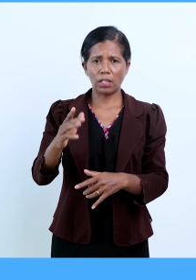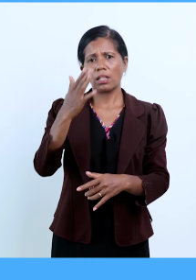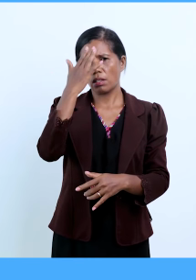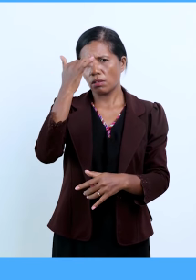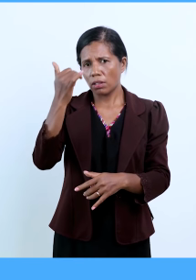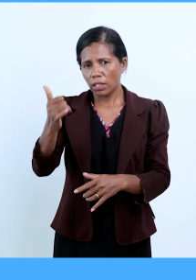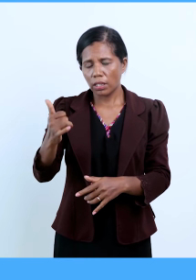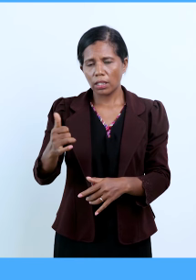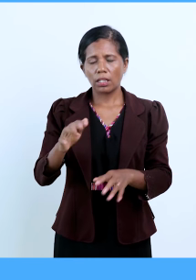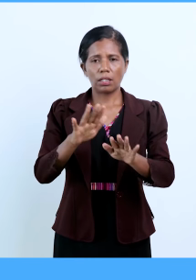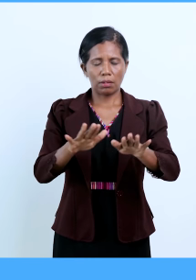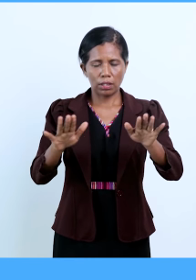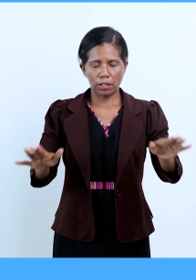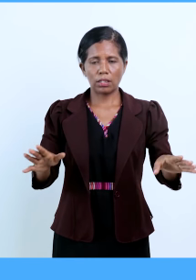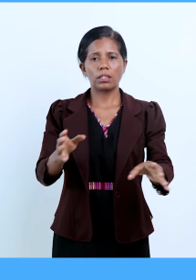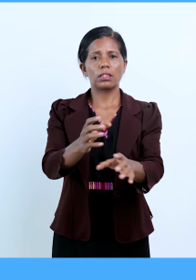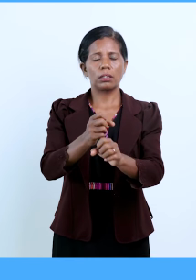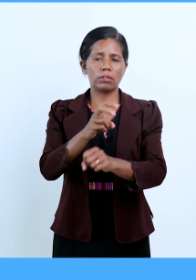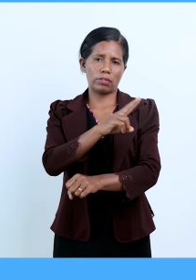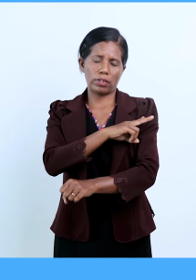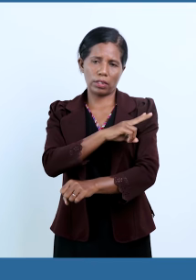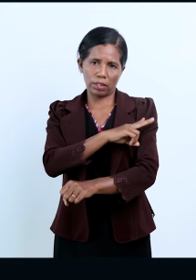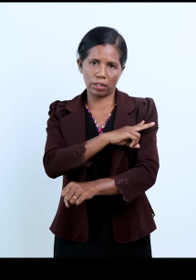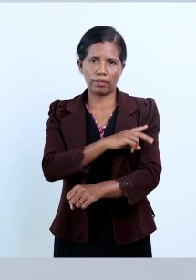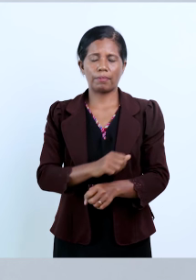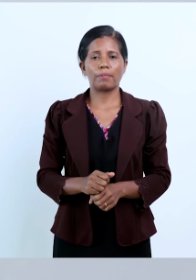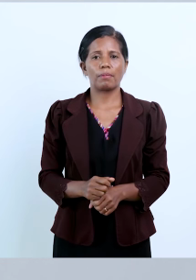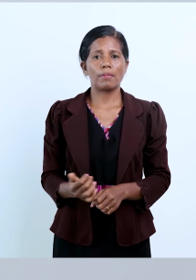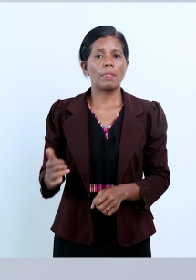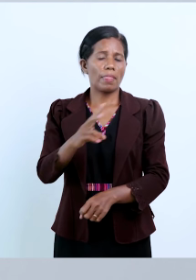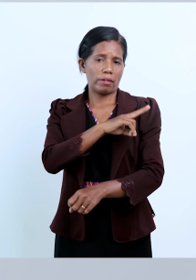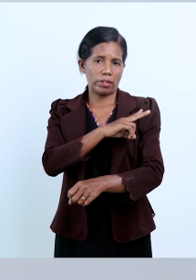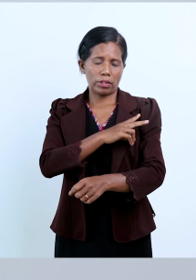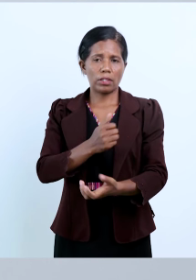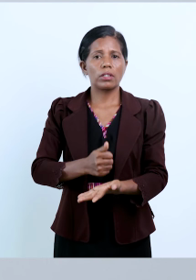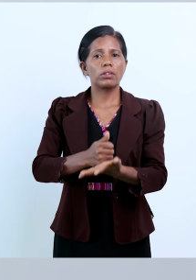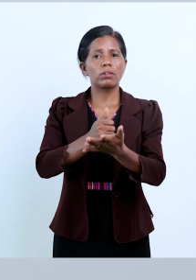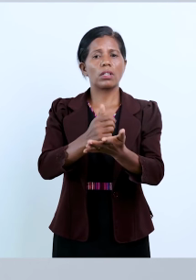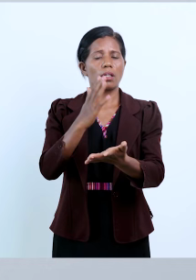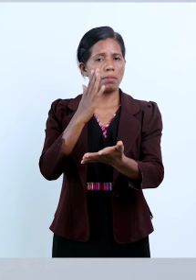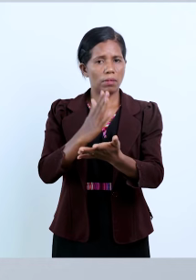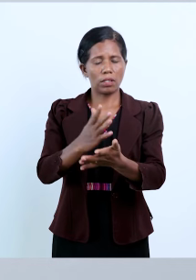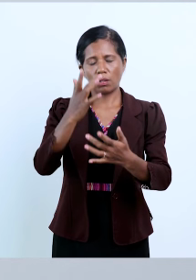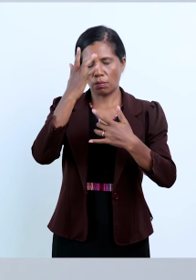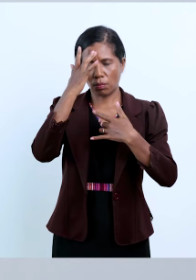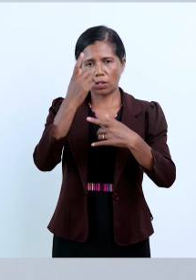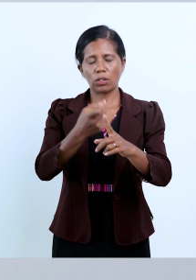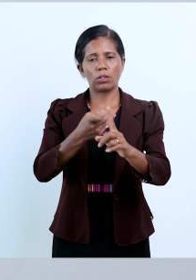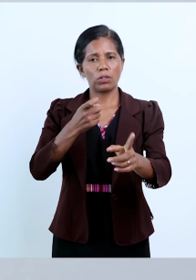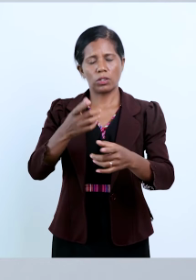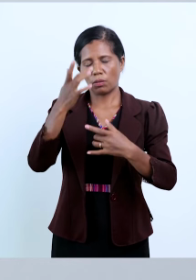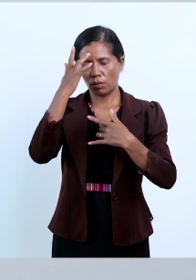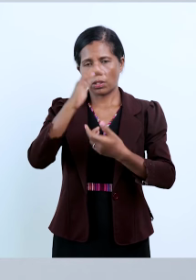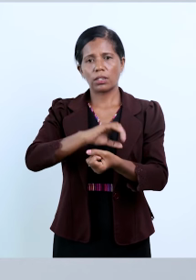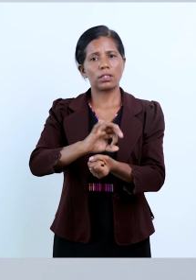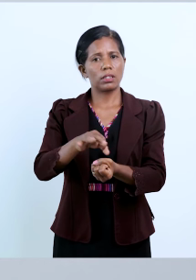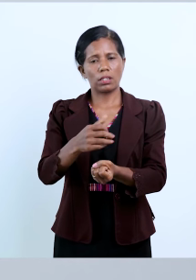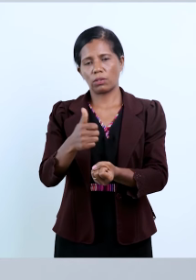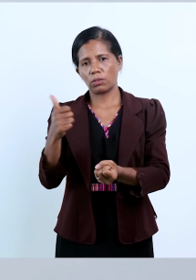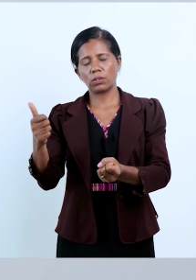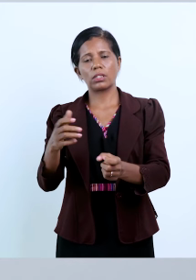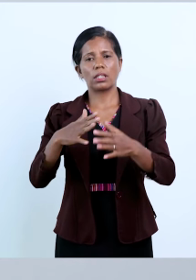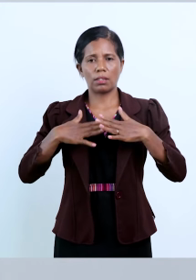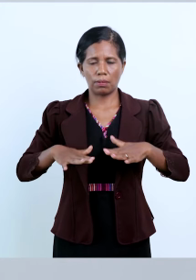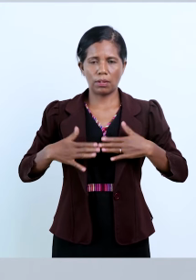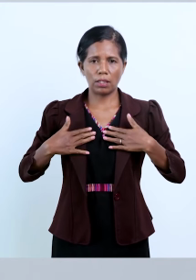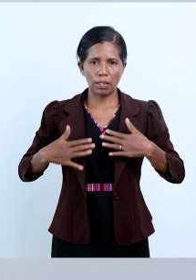Tansa labarik sira presisi simu vaksina pneumococcal. Vaksinasyon si ajuda prevenin moras nabiya kauja husi bakteria pneumococcus iya labarik